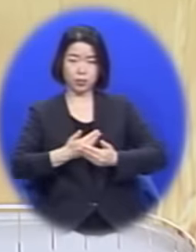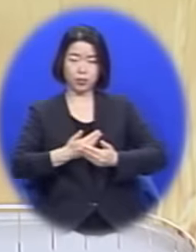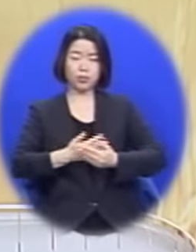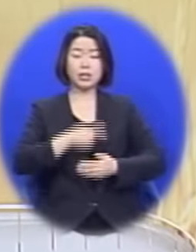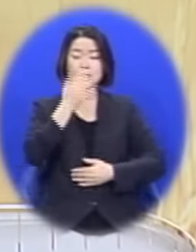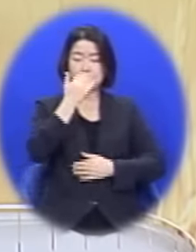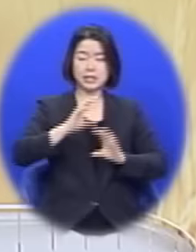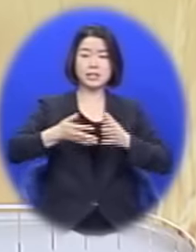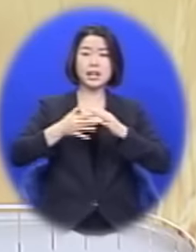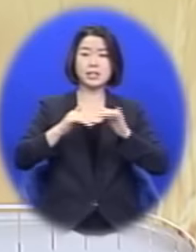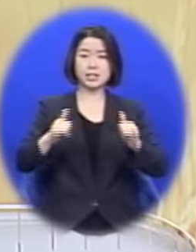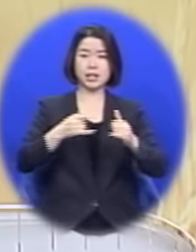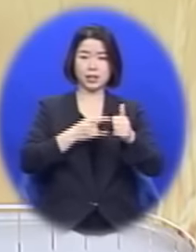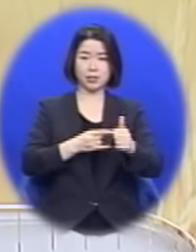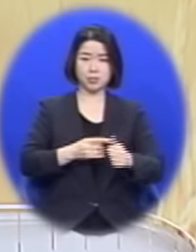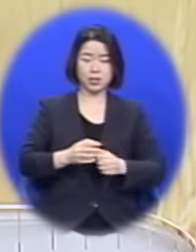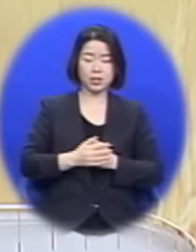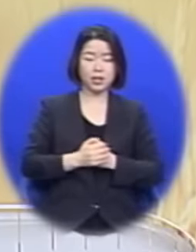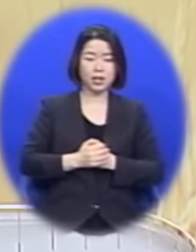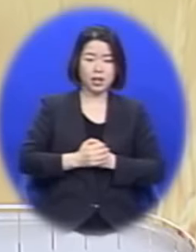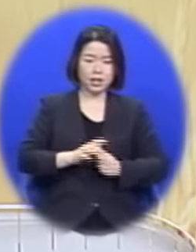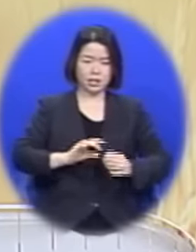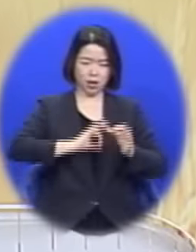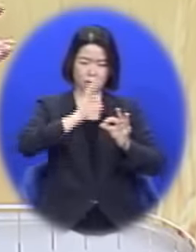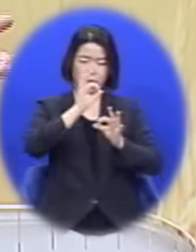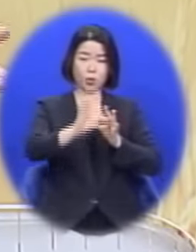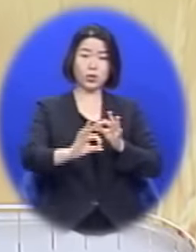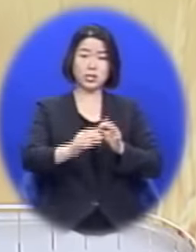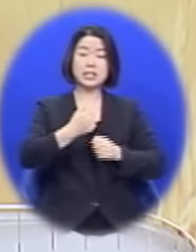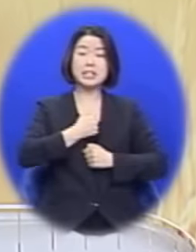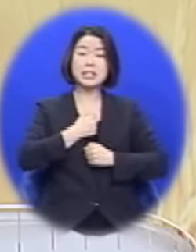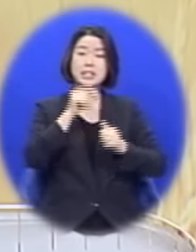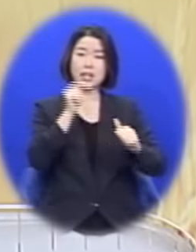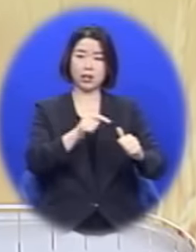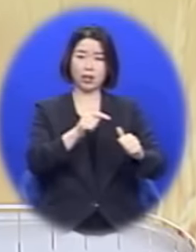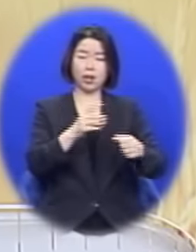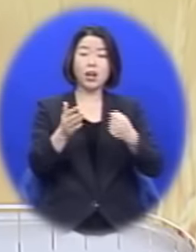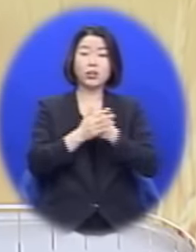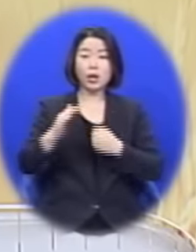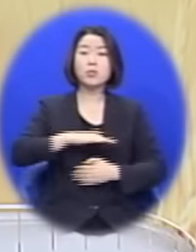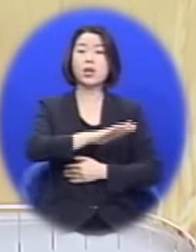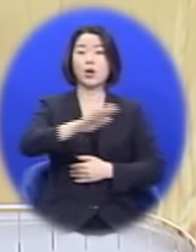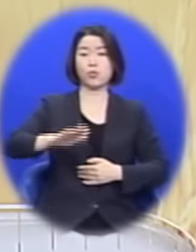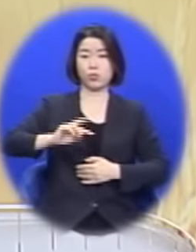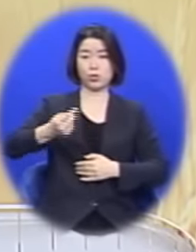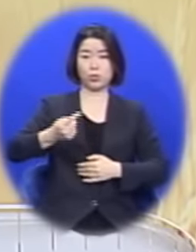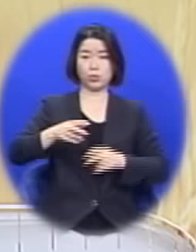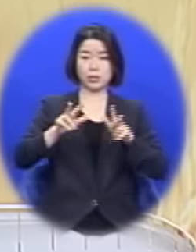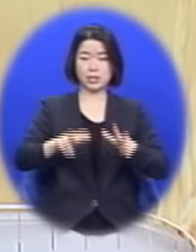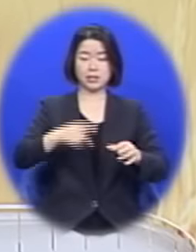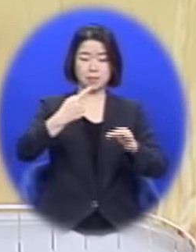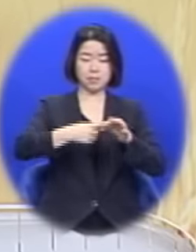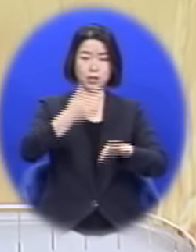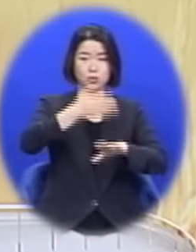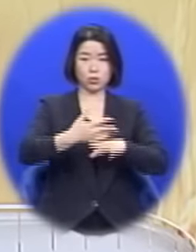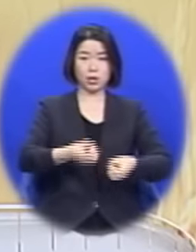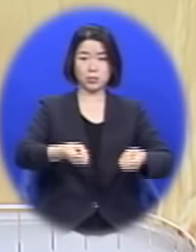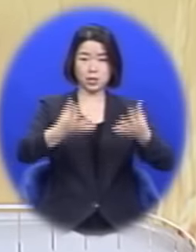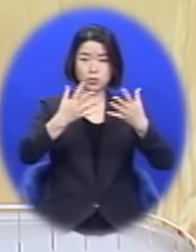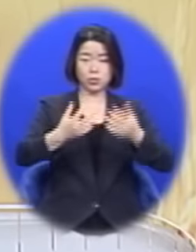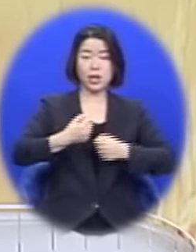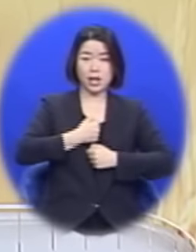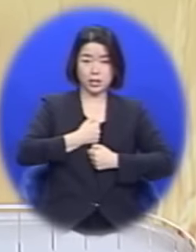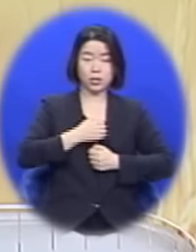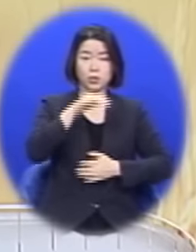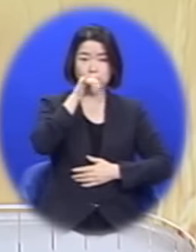대대로 이스라엘 백성들이 영원히 지키라. 그래서 지금 우리도 지금 맥주감사주의를 지키고 있는 거잖아요. 14절에